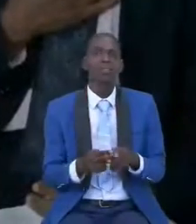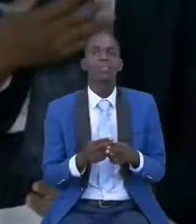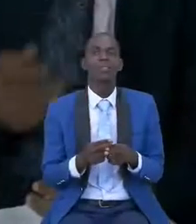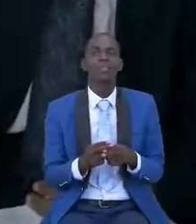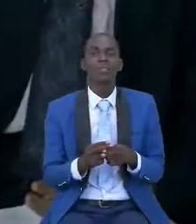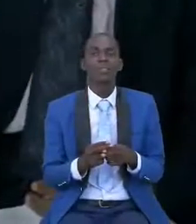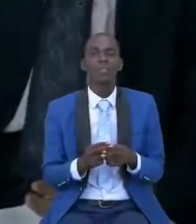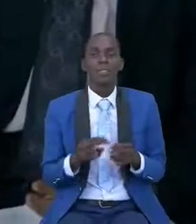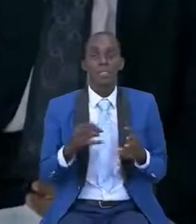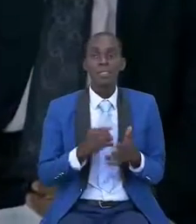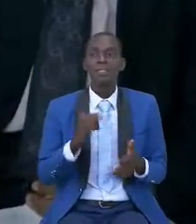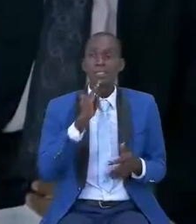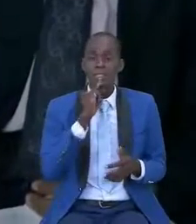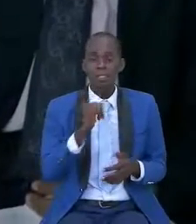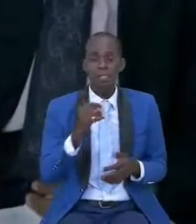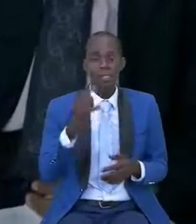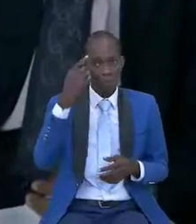Il dit, c'est pour toi.